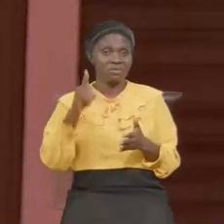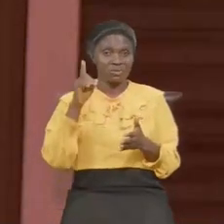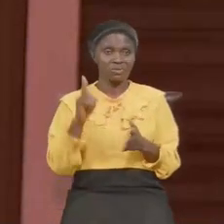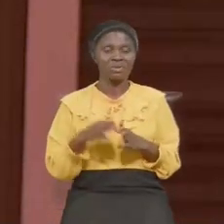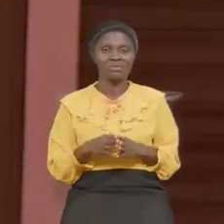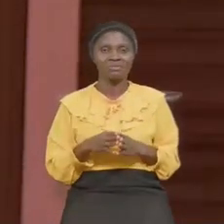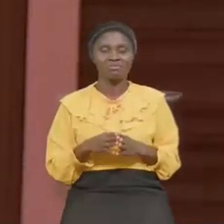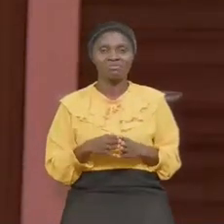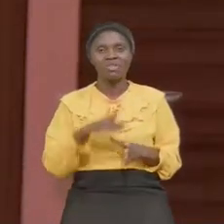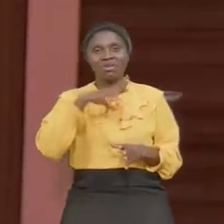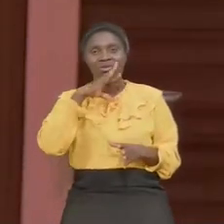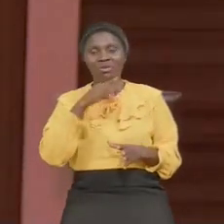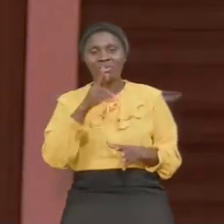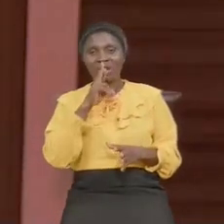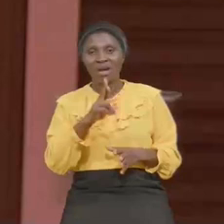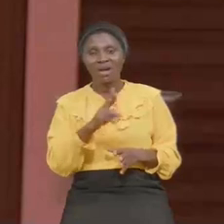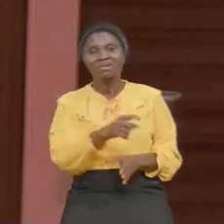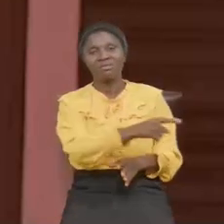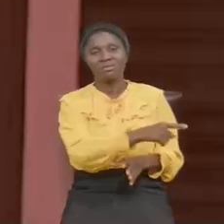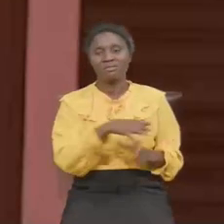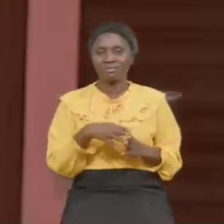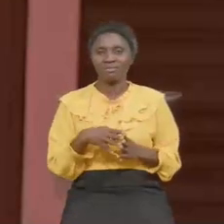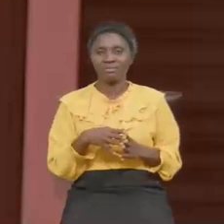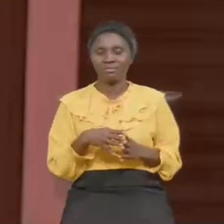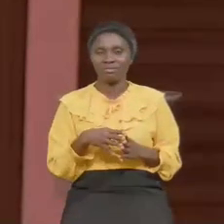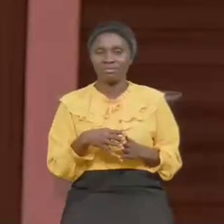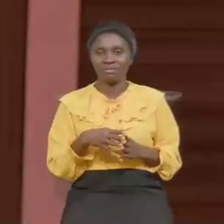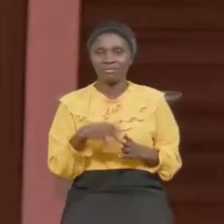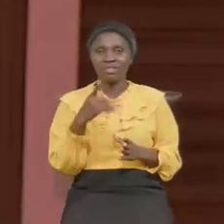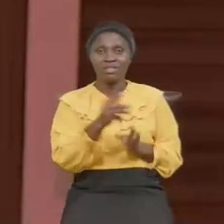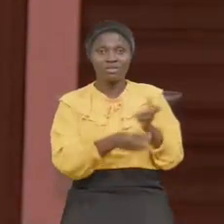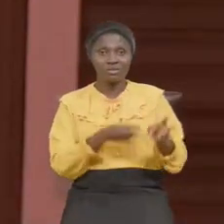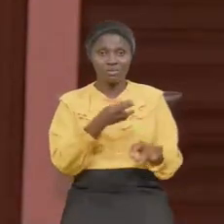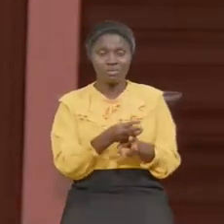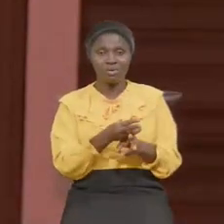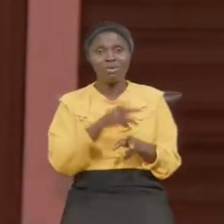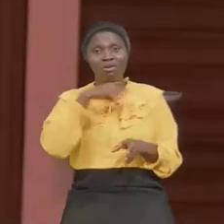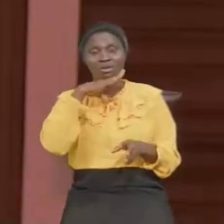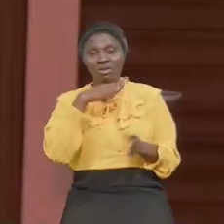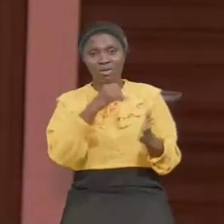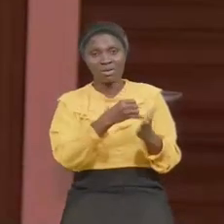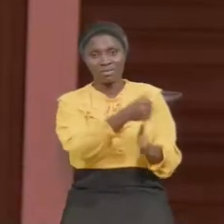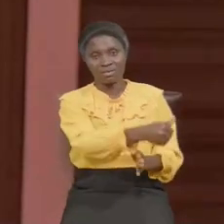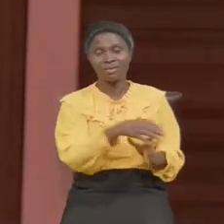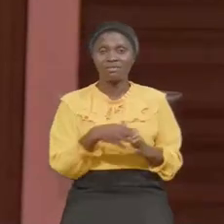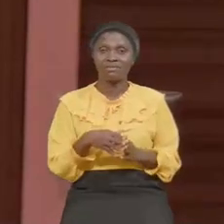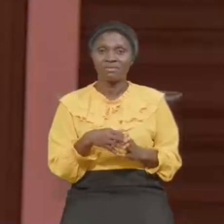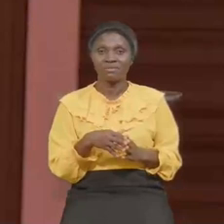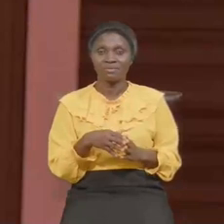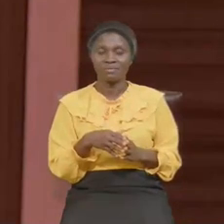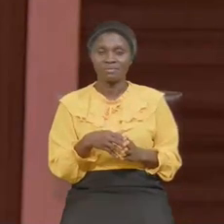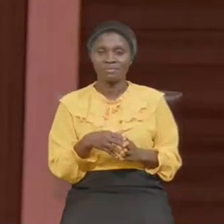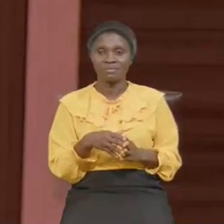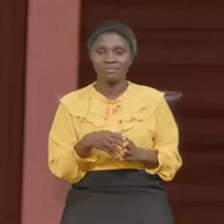sont corrompus, ils sont corrompus. Le monde s'est corrompu. Les grands, les